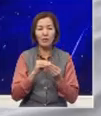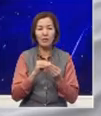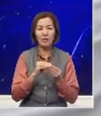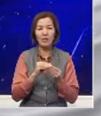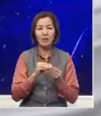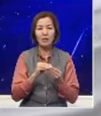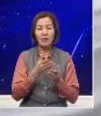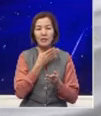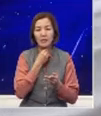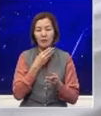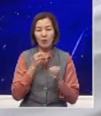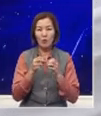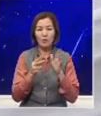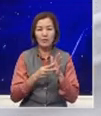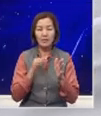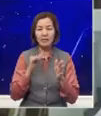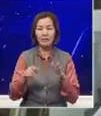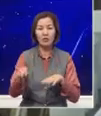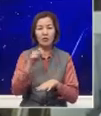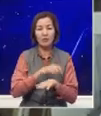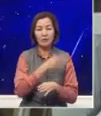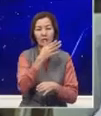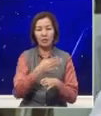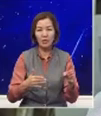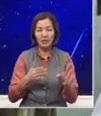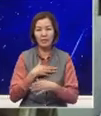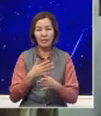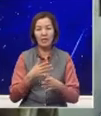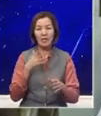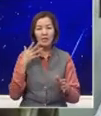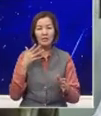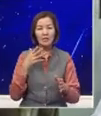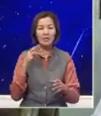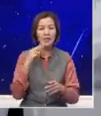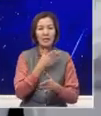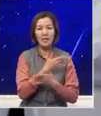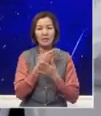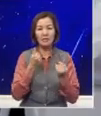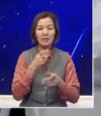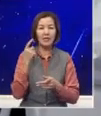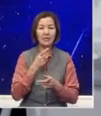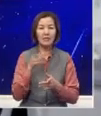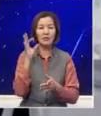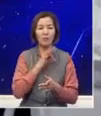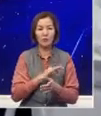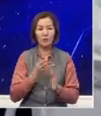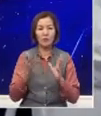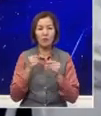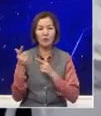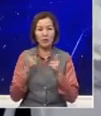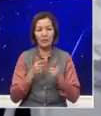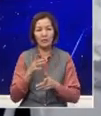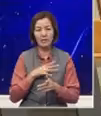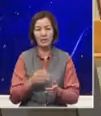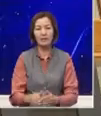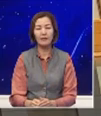тиесілі 18 мың шаршы шақырым аумақтың тең жартысы еш залалсыз, яғни шаруашылыққа қолдануға жарайды деген қорытынды әзірленген.